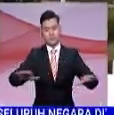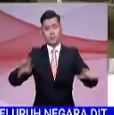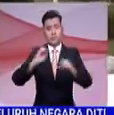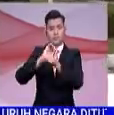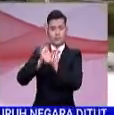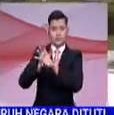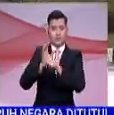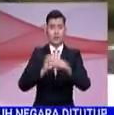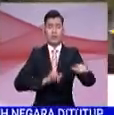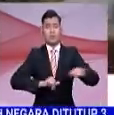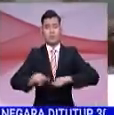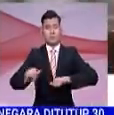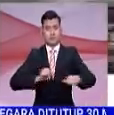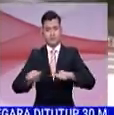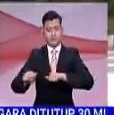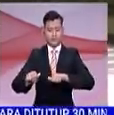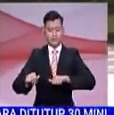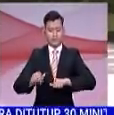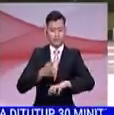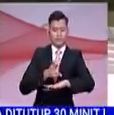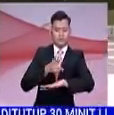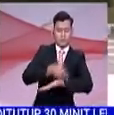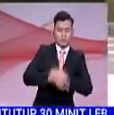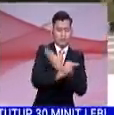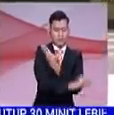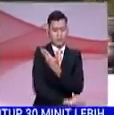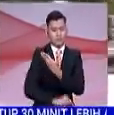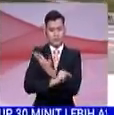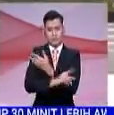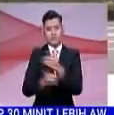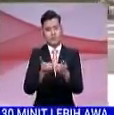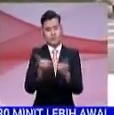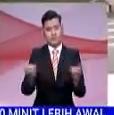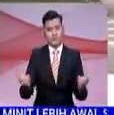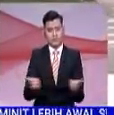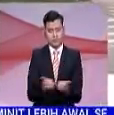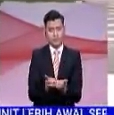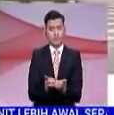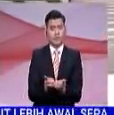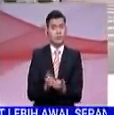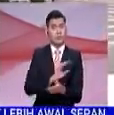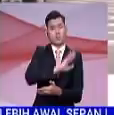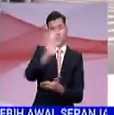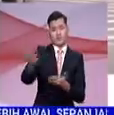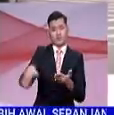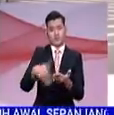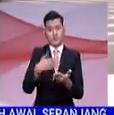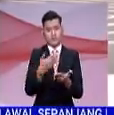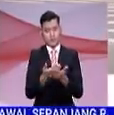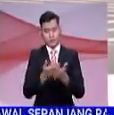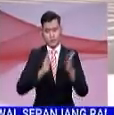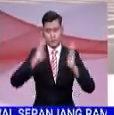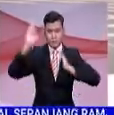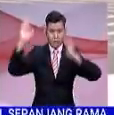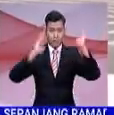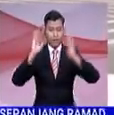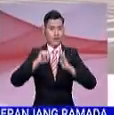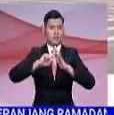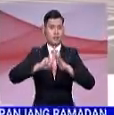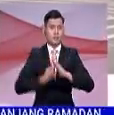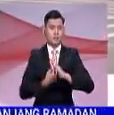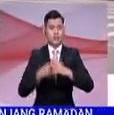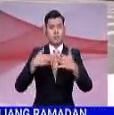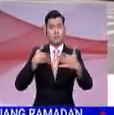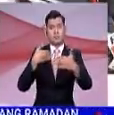Aktiviti rentas negeri dan daerah tanpa kebenaran polis di seluruh negara akan berkuat kuasa sehingga 6 Jun. Kru RTM